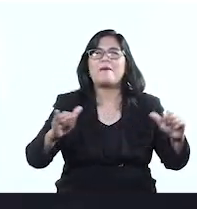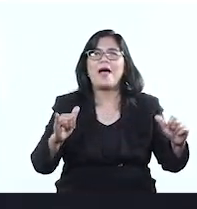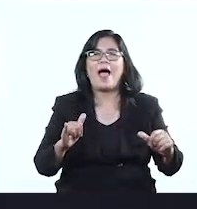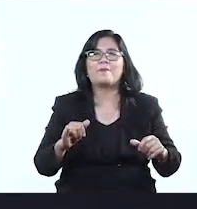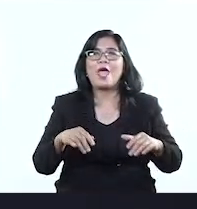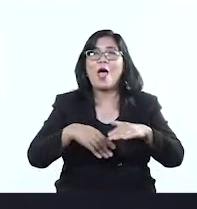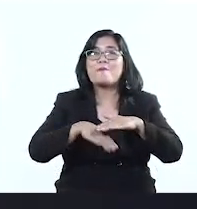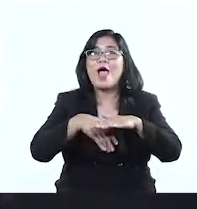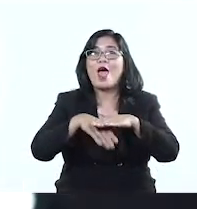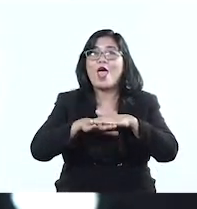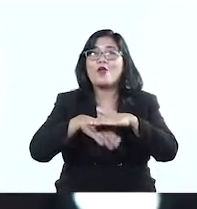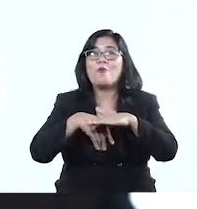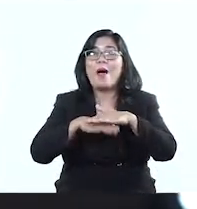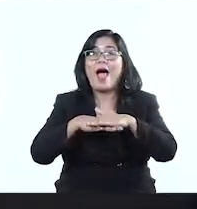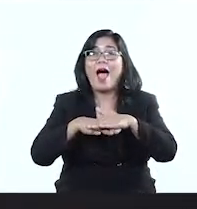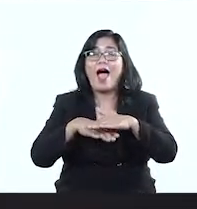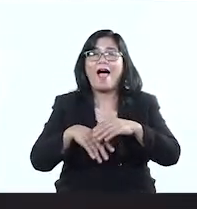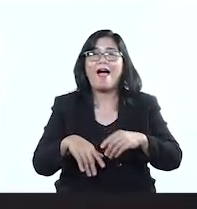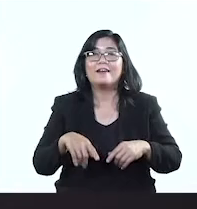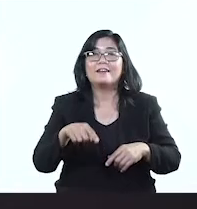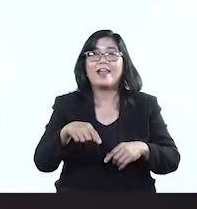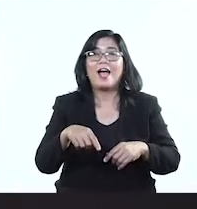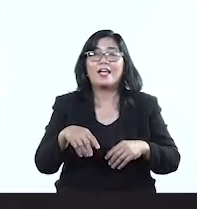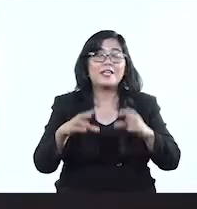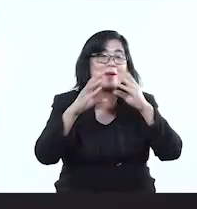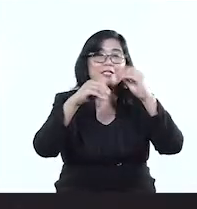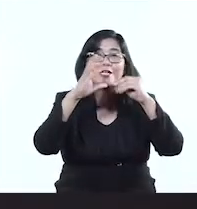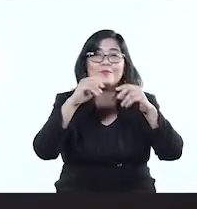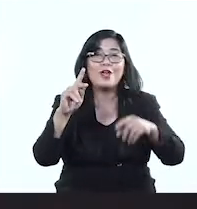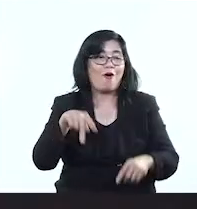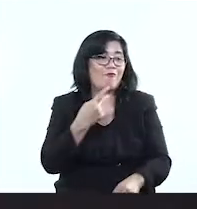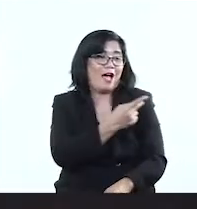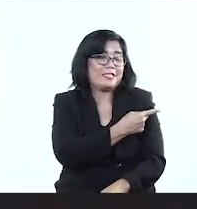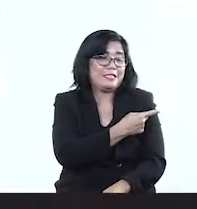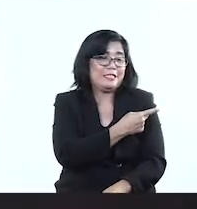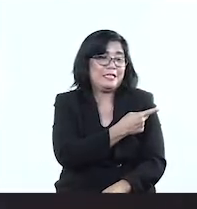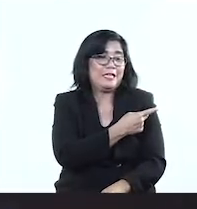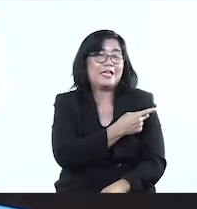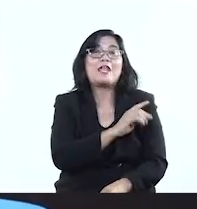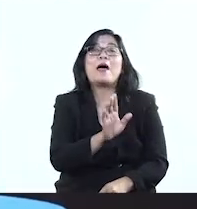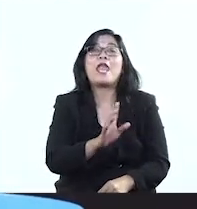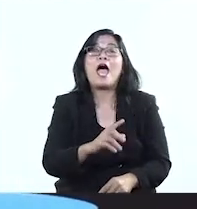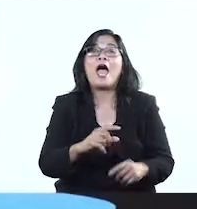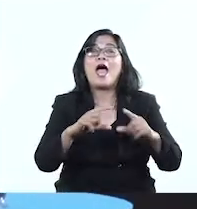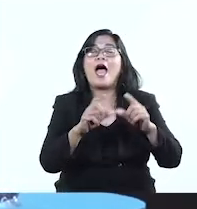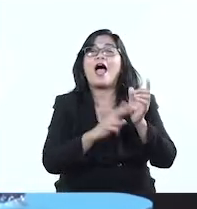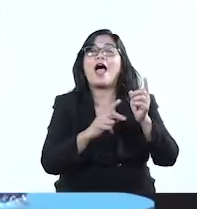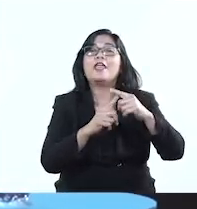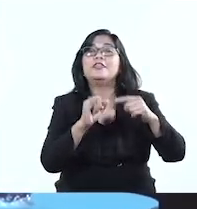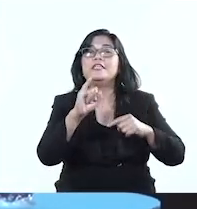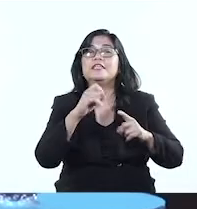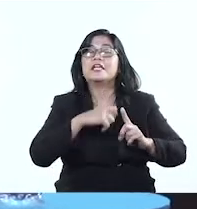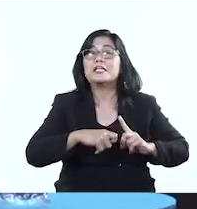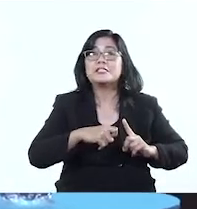menyelenggarakan Piala Eropa kotak kasih yang kita masih ribut vaksin berasal dari antikris kita masih ribut